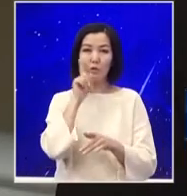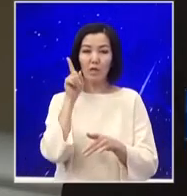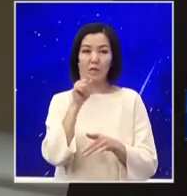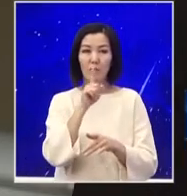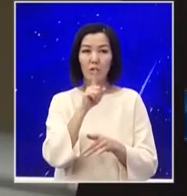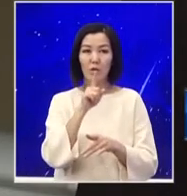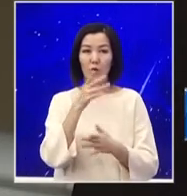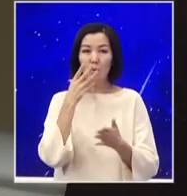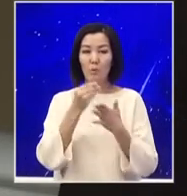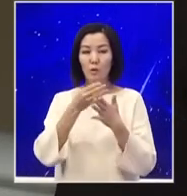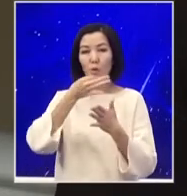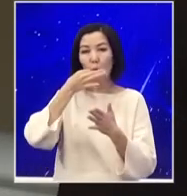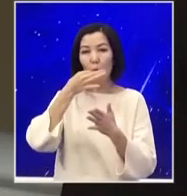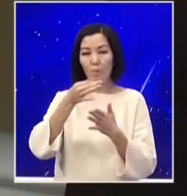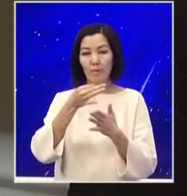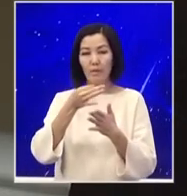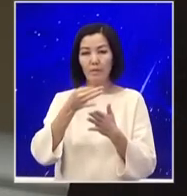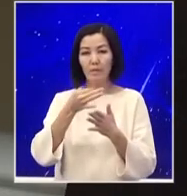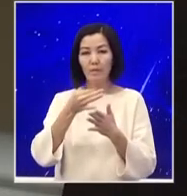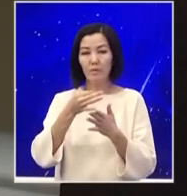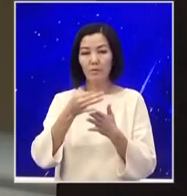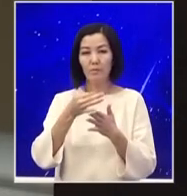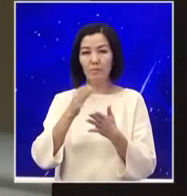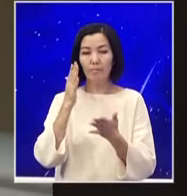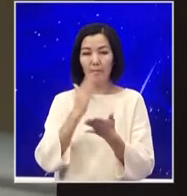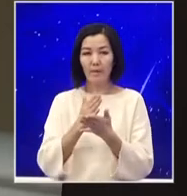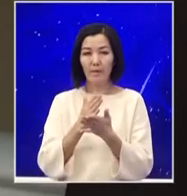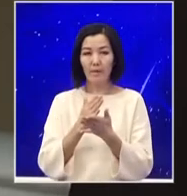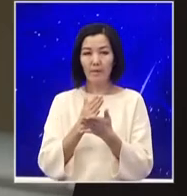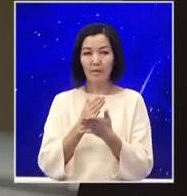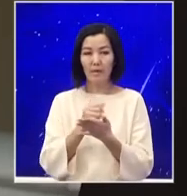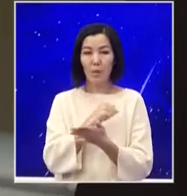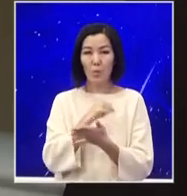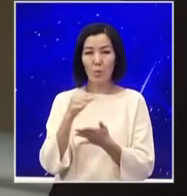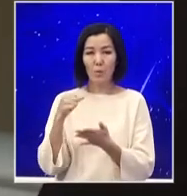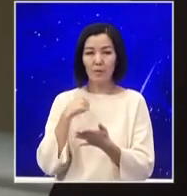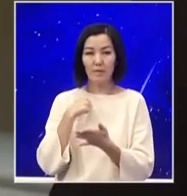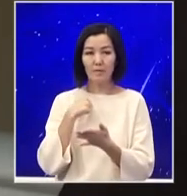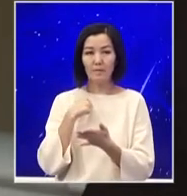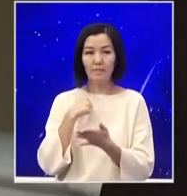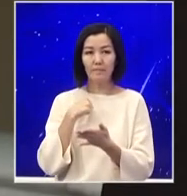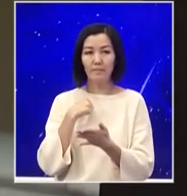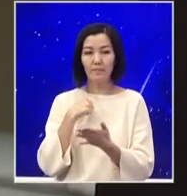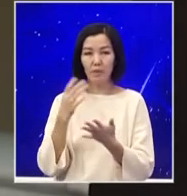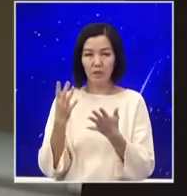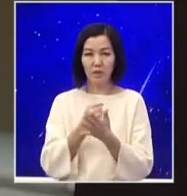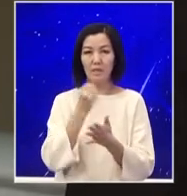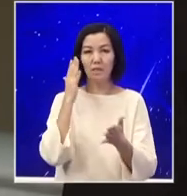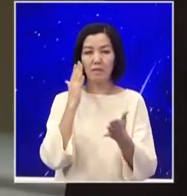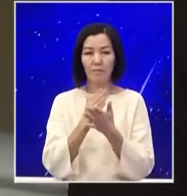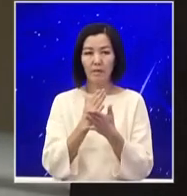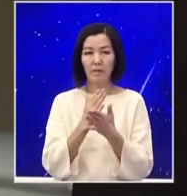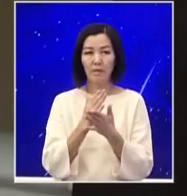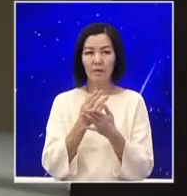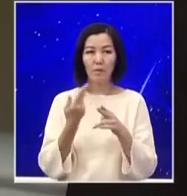өзін тәжірибесі, өзін дәрежесі бар. Өзін бір шыққан белесі бар. Соған